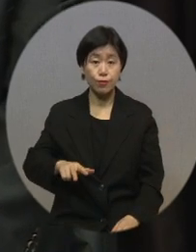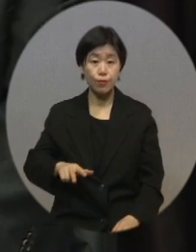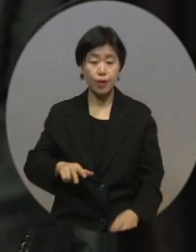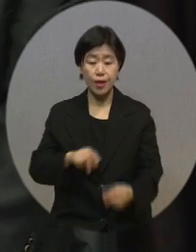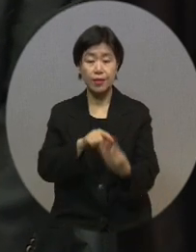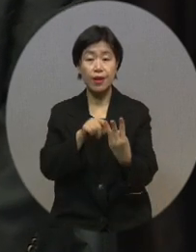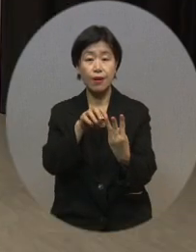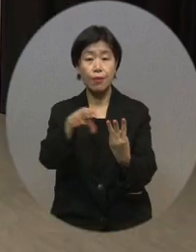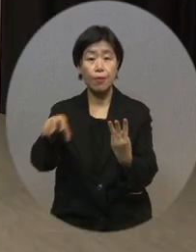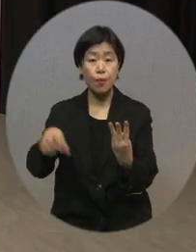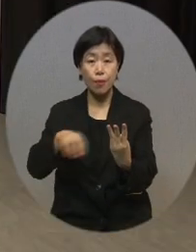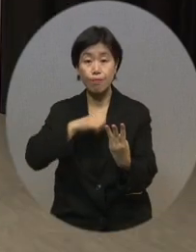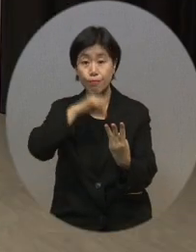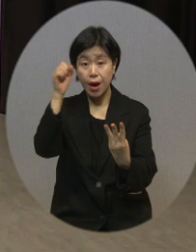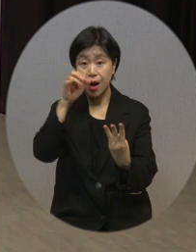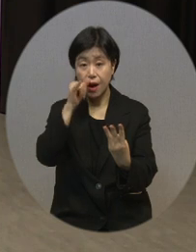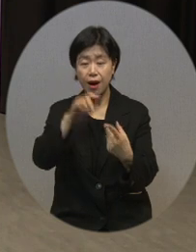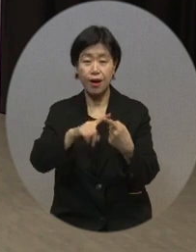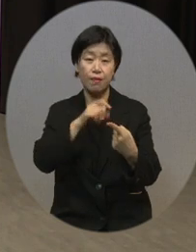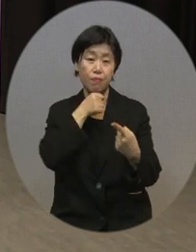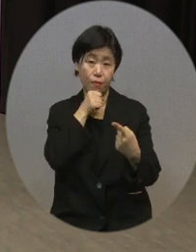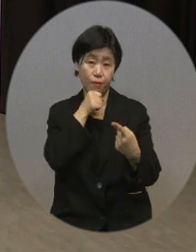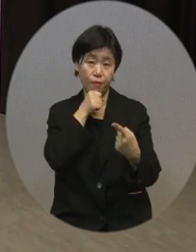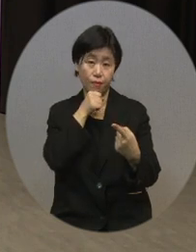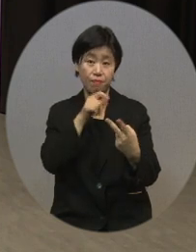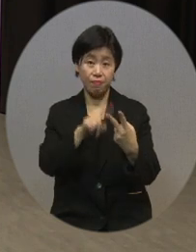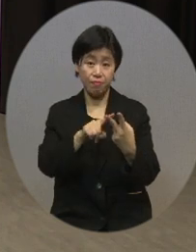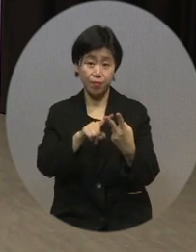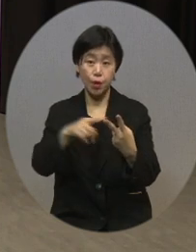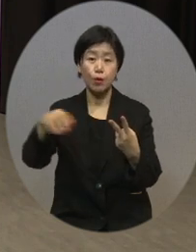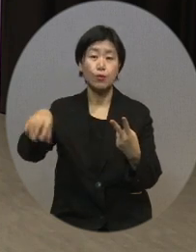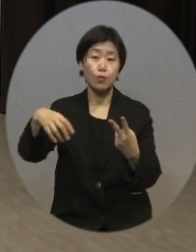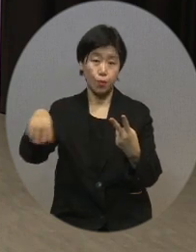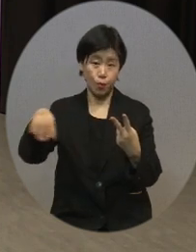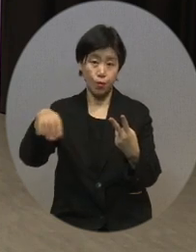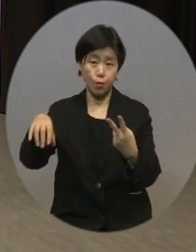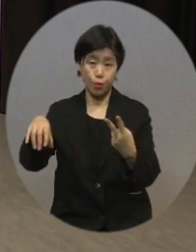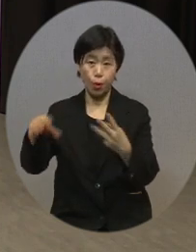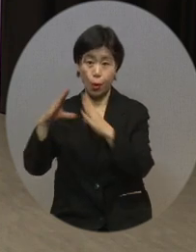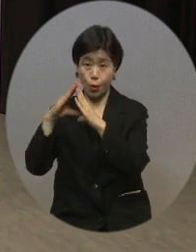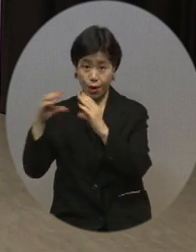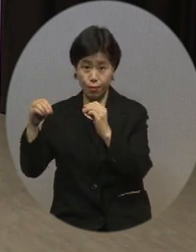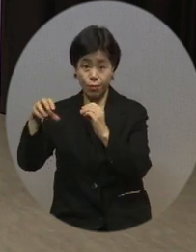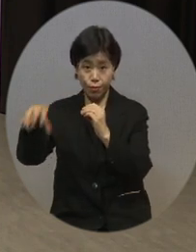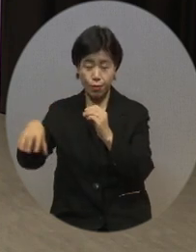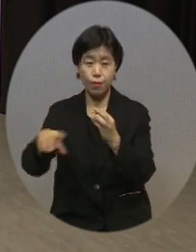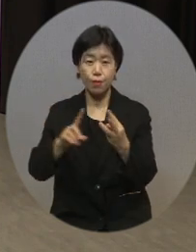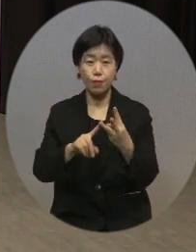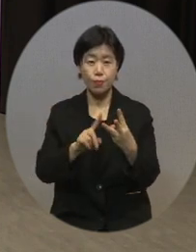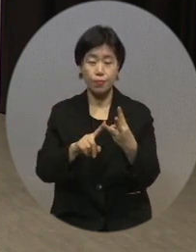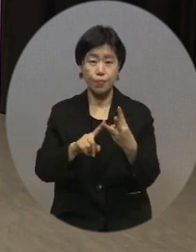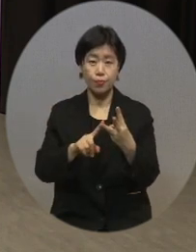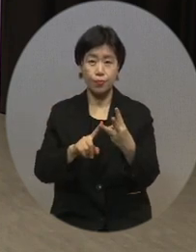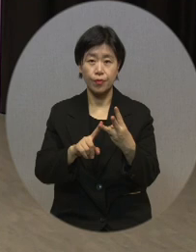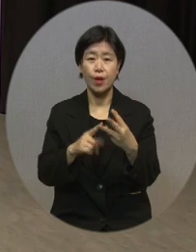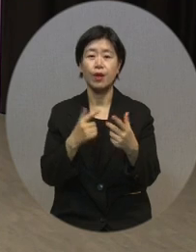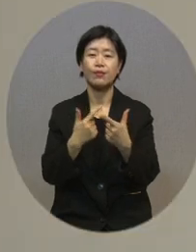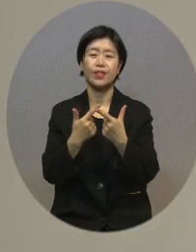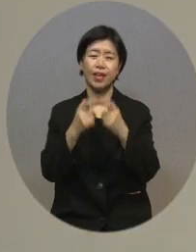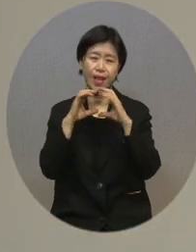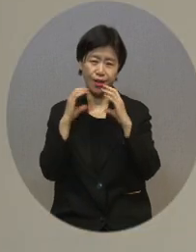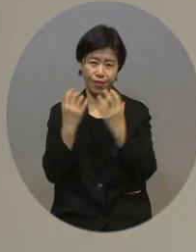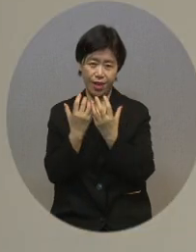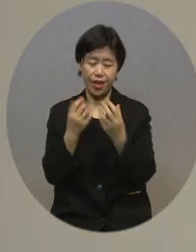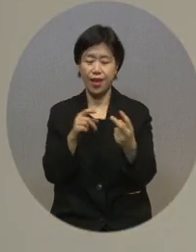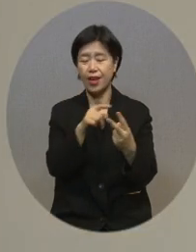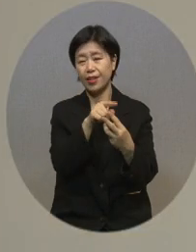그 명동이고. 또 하나는 그 바로 붙어 있는 종로, 광화문 일대. 네. 그리고 또 하나는 부산의 해운대.